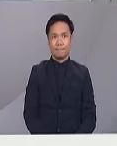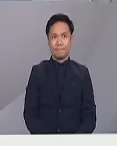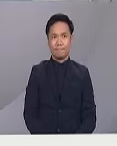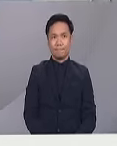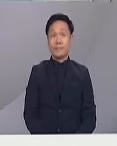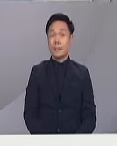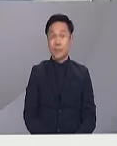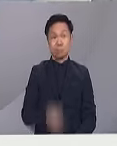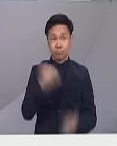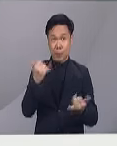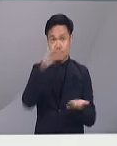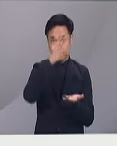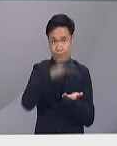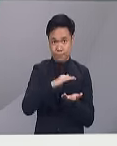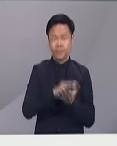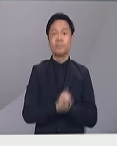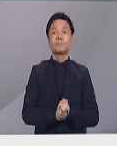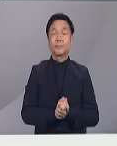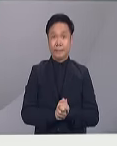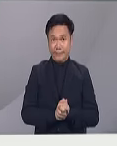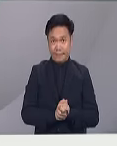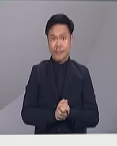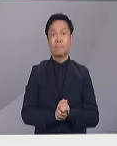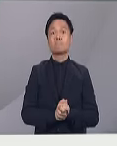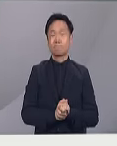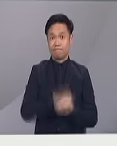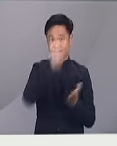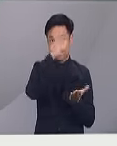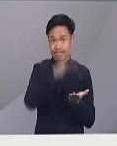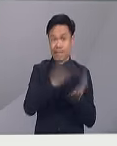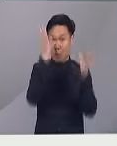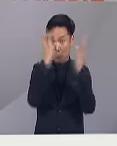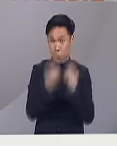berkurangan sikit berbanding dengan hari sebelumnya, iaitu